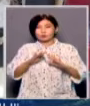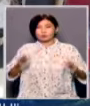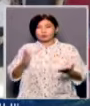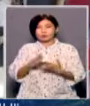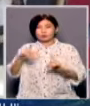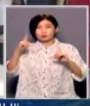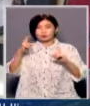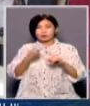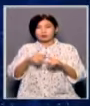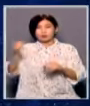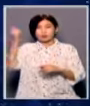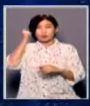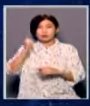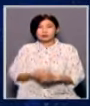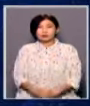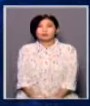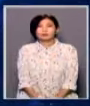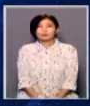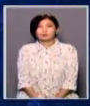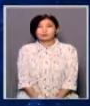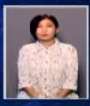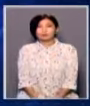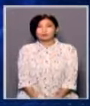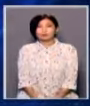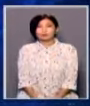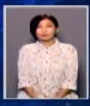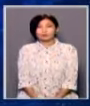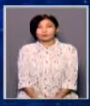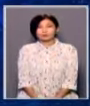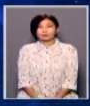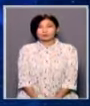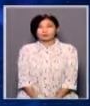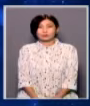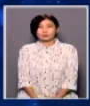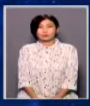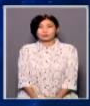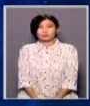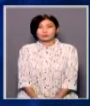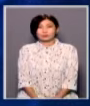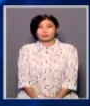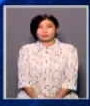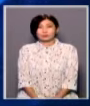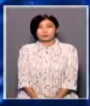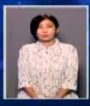и фотографией на память. Телеканал Атырау.